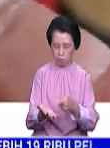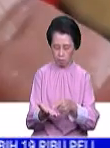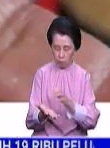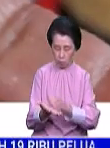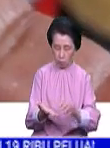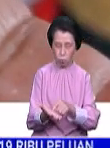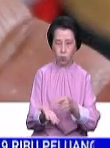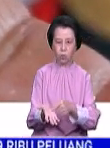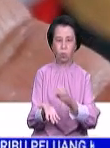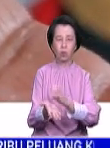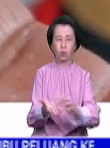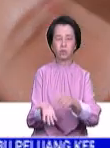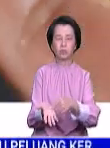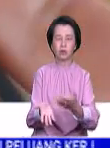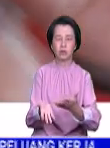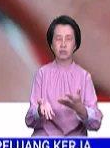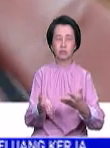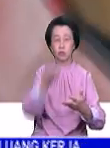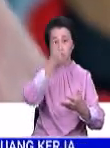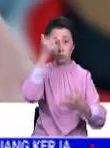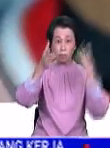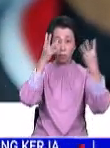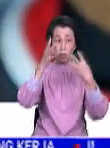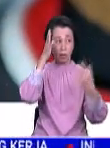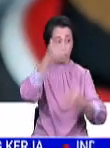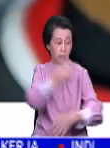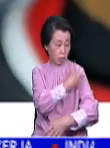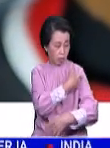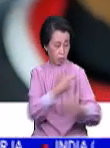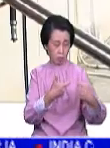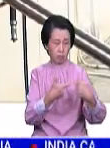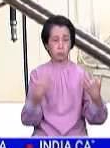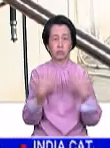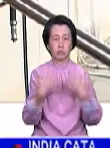rosak dah tangan, kulit-kulit tu. Jadi